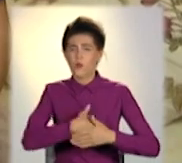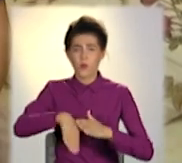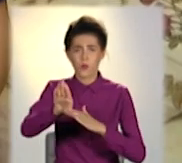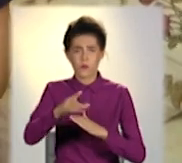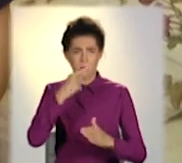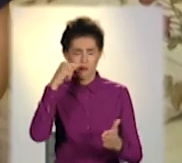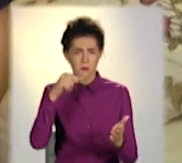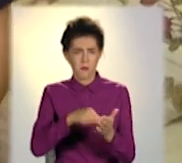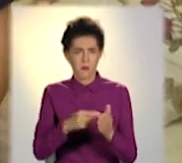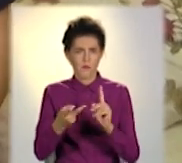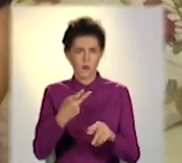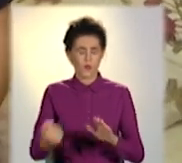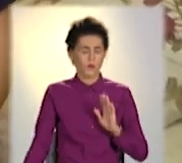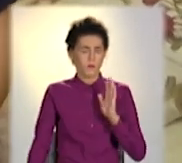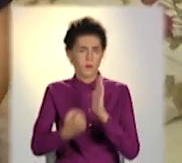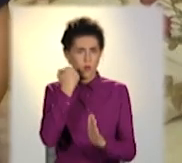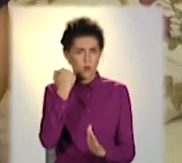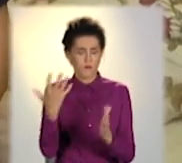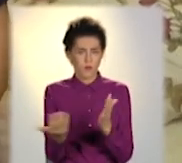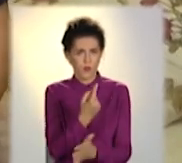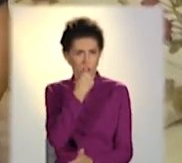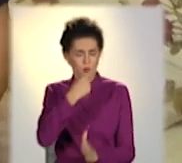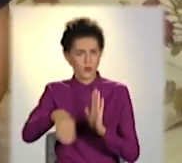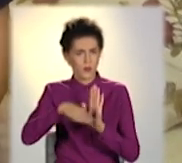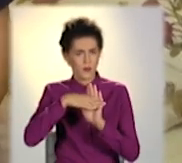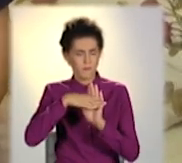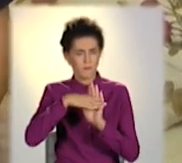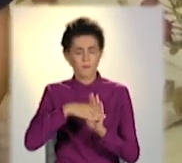момент мені летить другий удар, уже в переносицю.